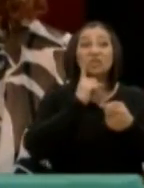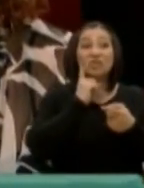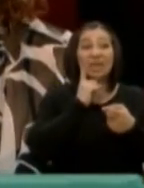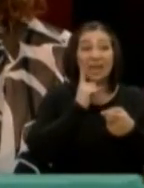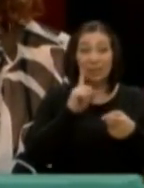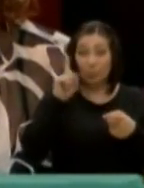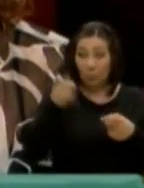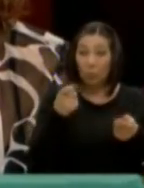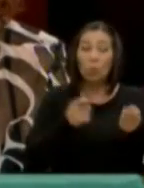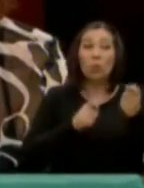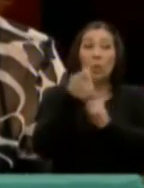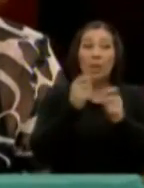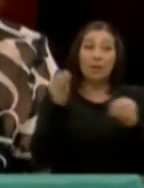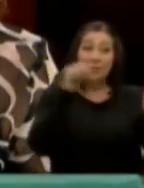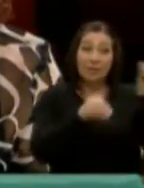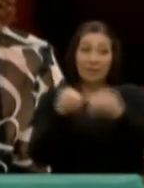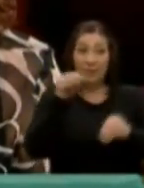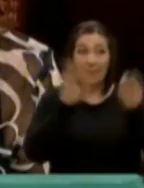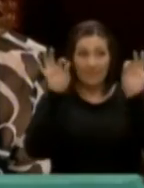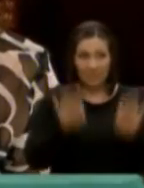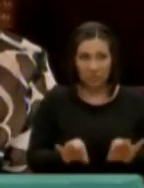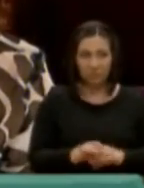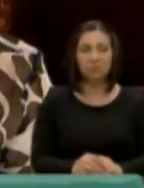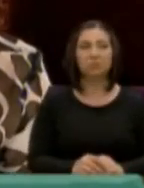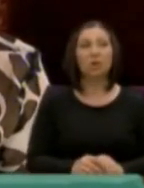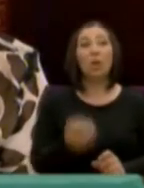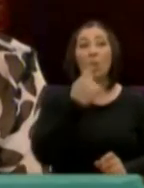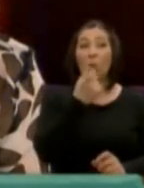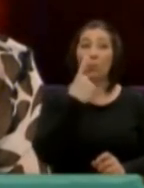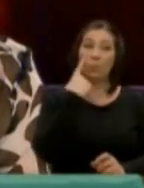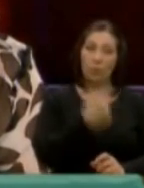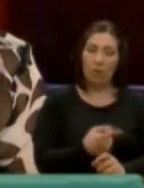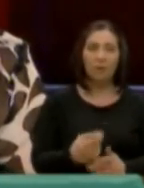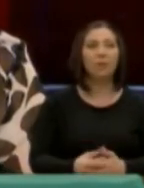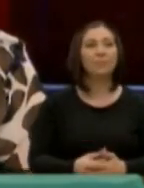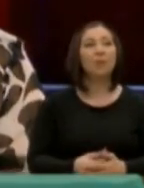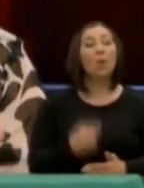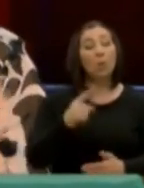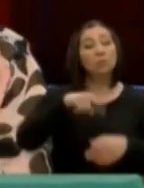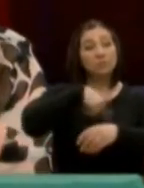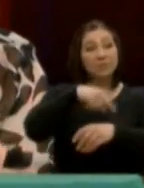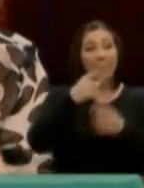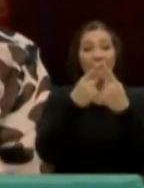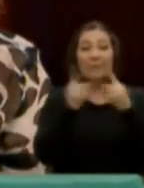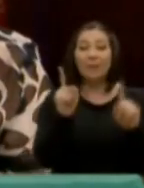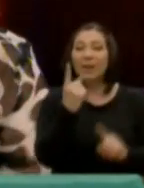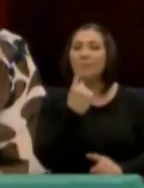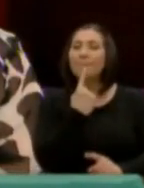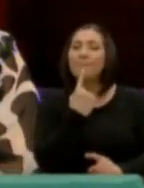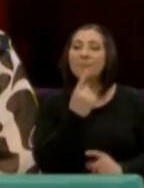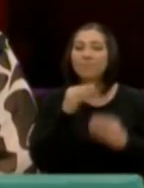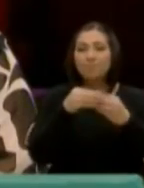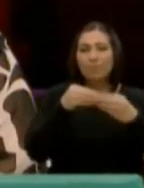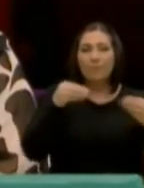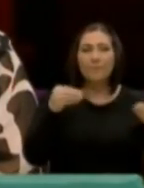keşfedilmesiyle, kullanılmaya başlanmasıyla bunları kullanmaya başlamış lokumda, lokum üretiminde. O zaman farklı bir doku ve farklı bir